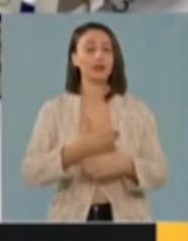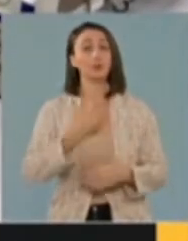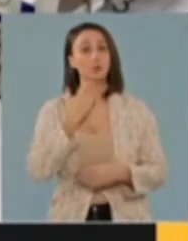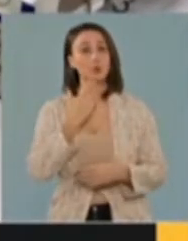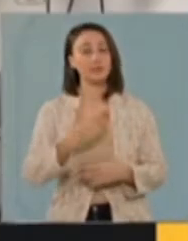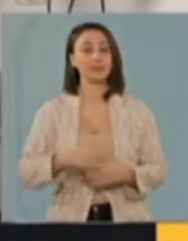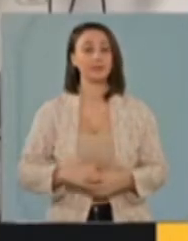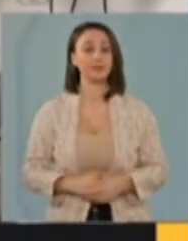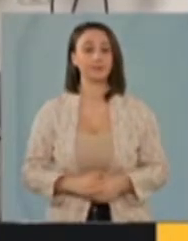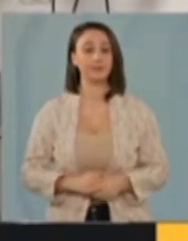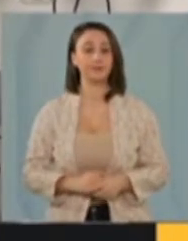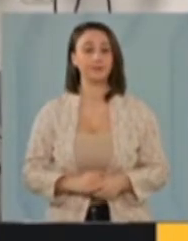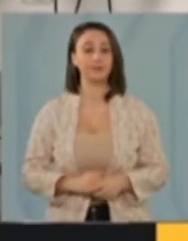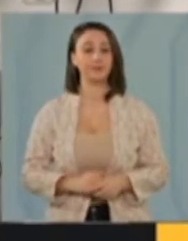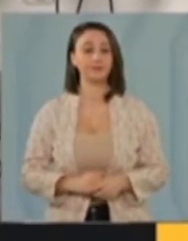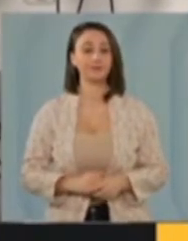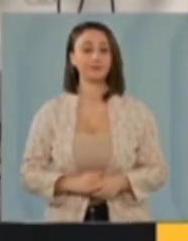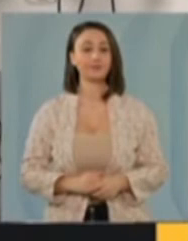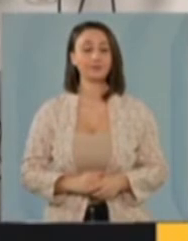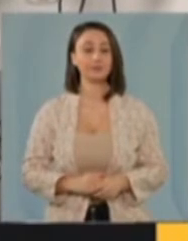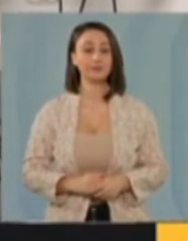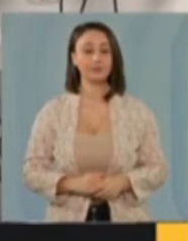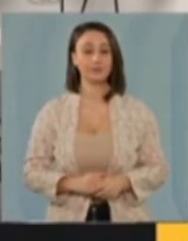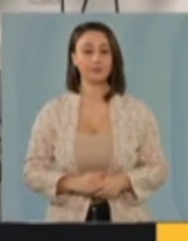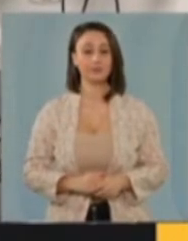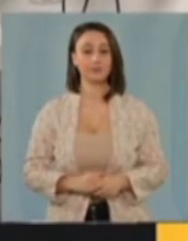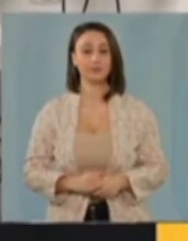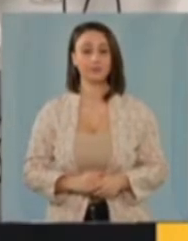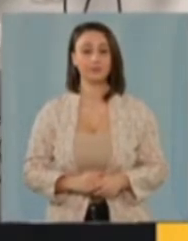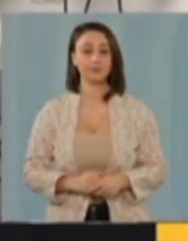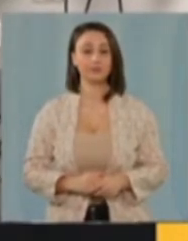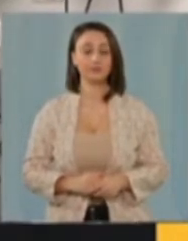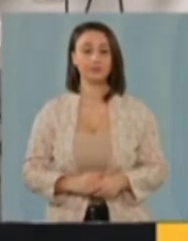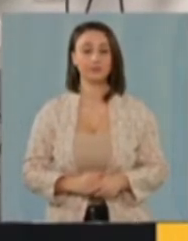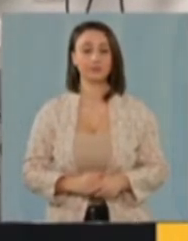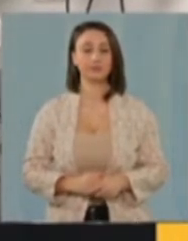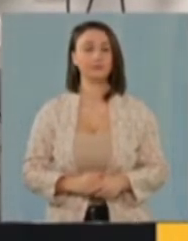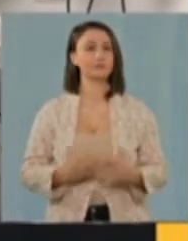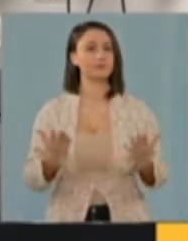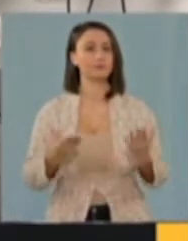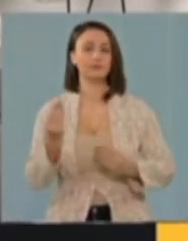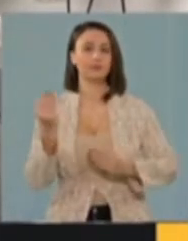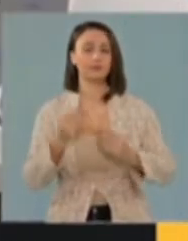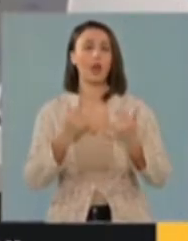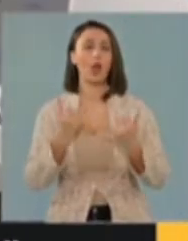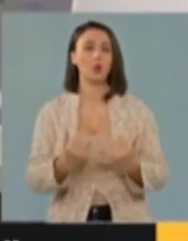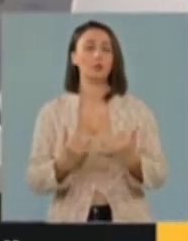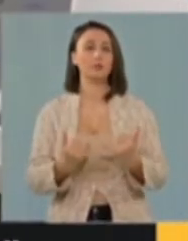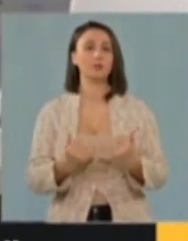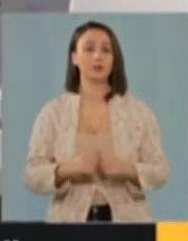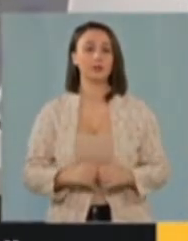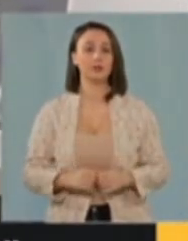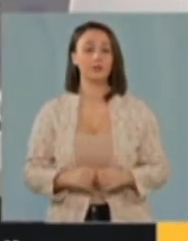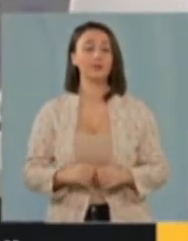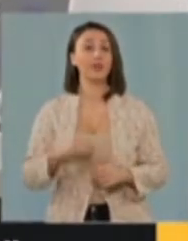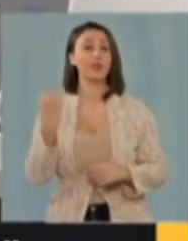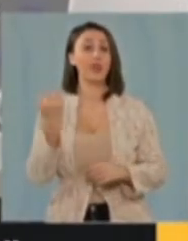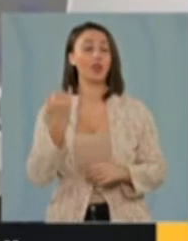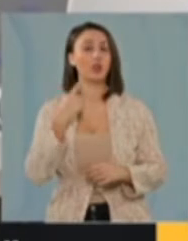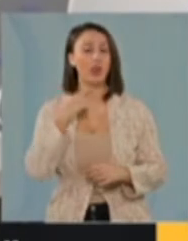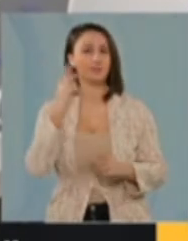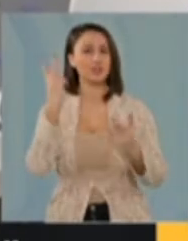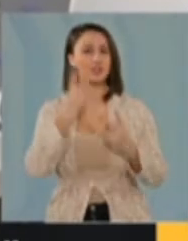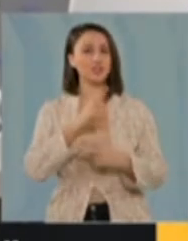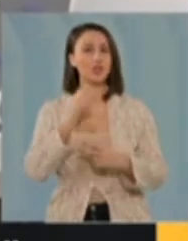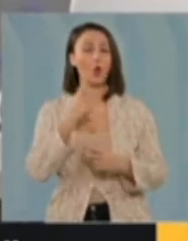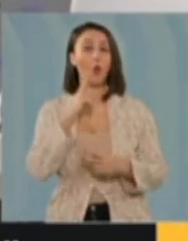Vă mulțumesc foarte mult pentru acest lucru, domnule Cepoi. Bună dimineața! Bună dimineața, o sărut bună. Care este situația în momentul de față la Iași? Înțeleg